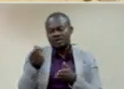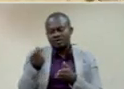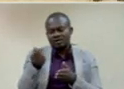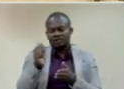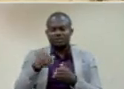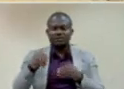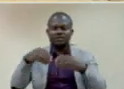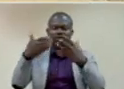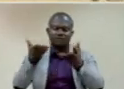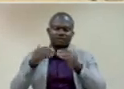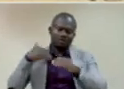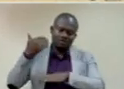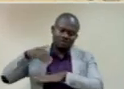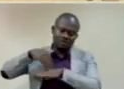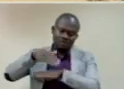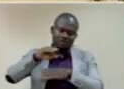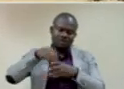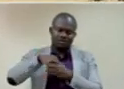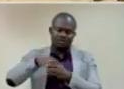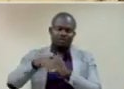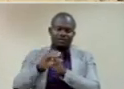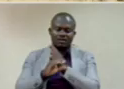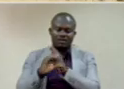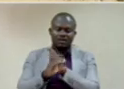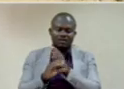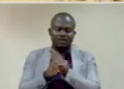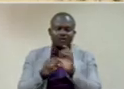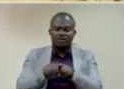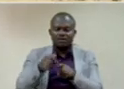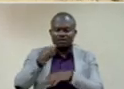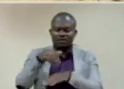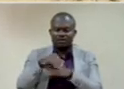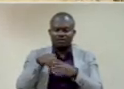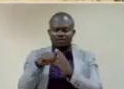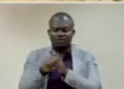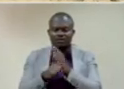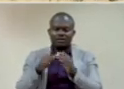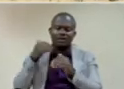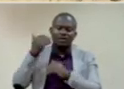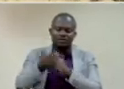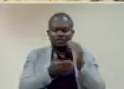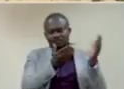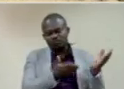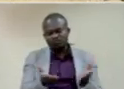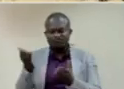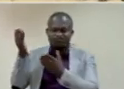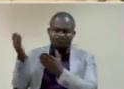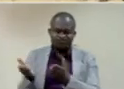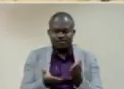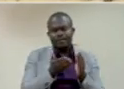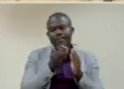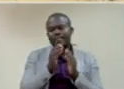dutanga tukayohereza ku kagari, akagari nako kakaba kayohereza ku murenge, noneho umurenge